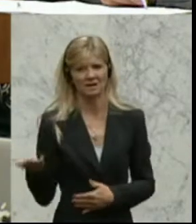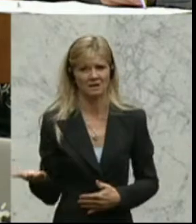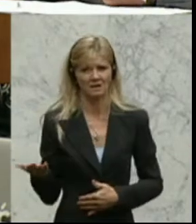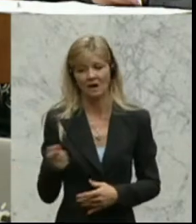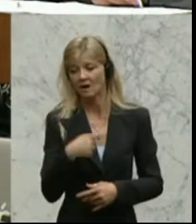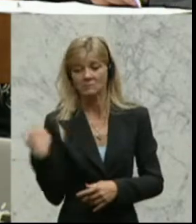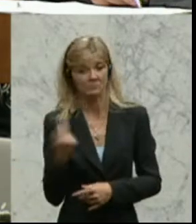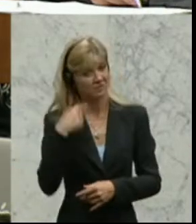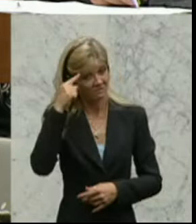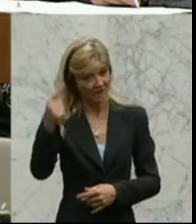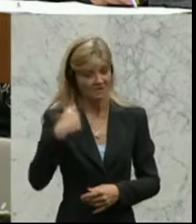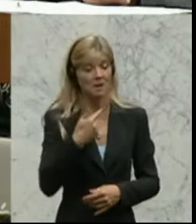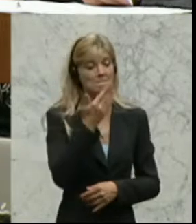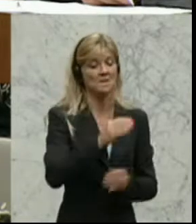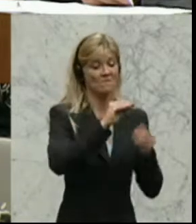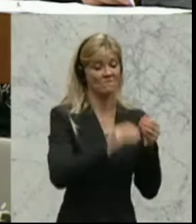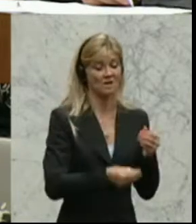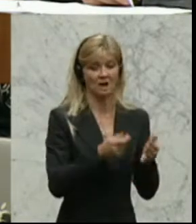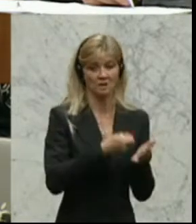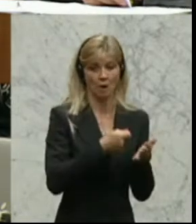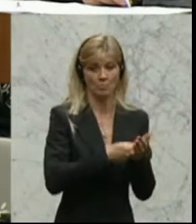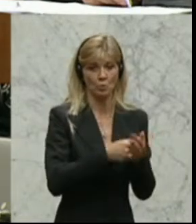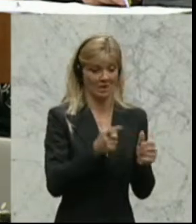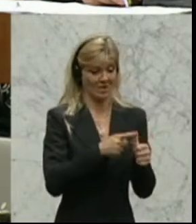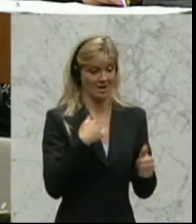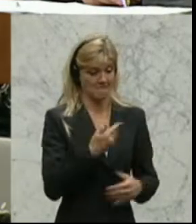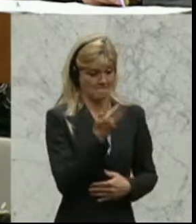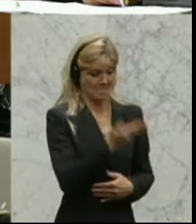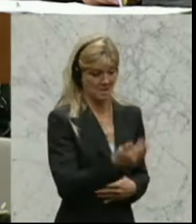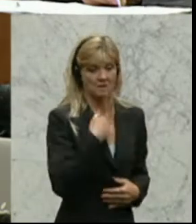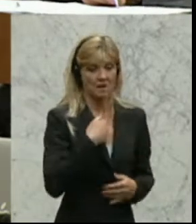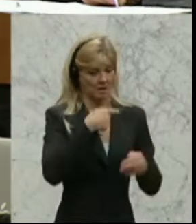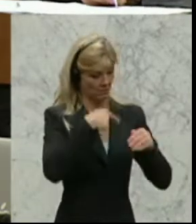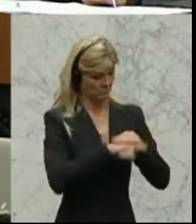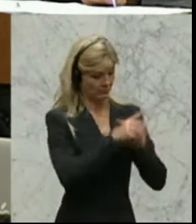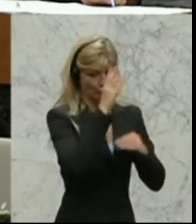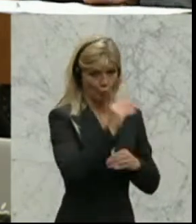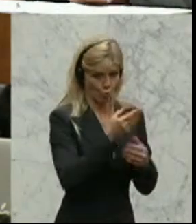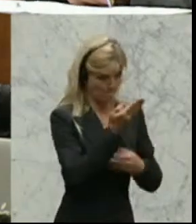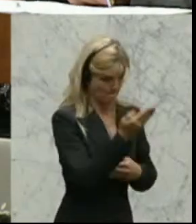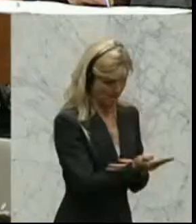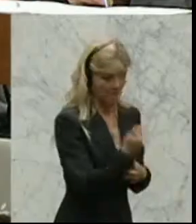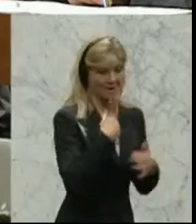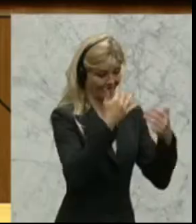als Mieter, wenn man wo einzieht, ist das Erste, was man in die Hand gedrückt bekommt, eine Rechnung über die Mietvertragsgebühr.